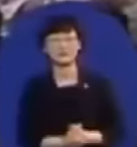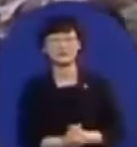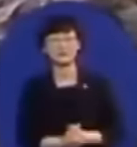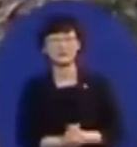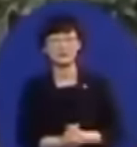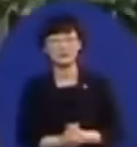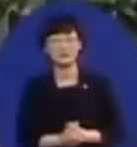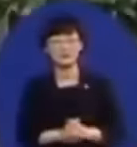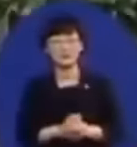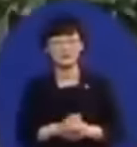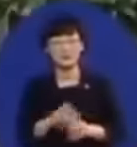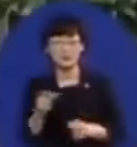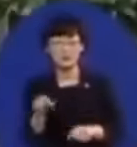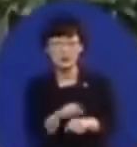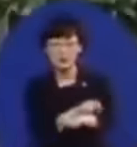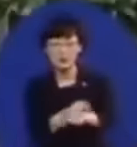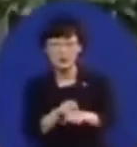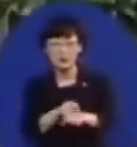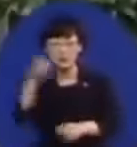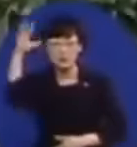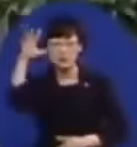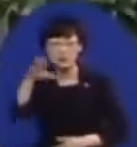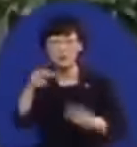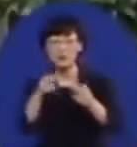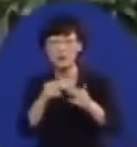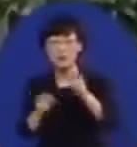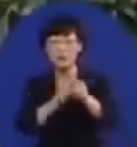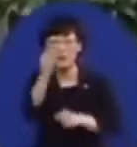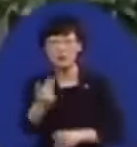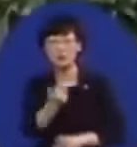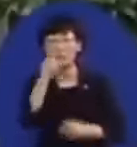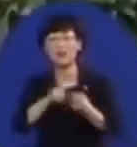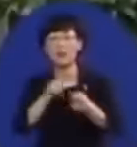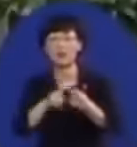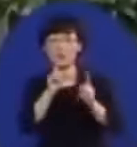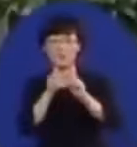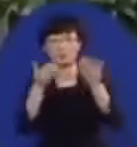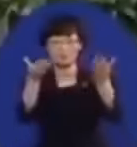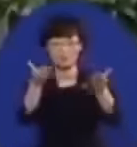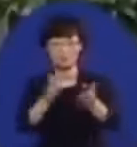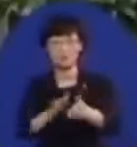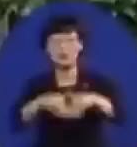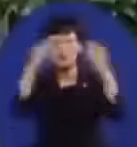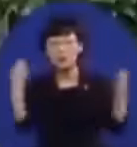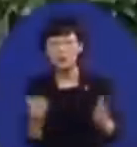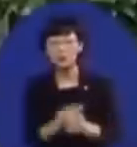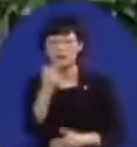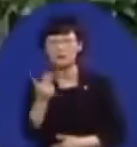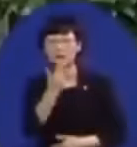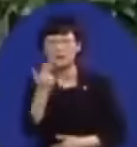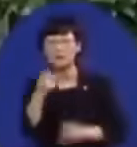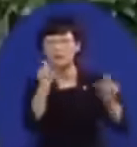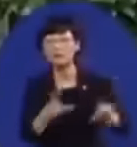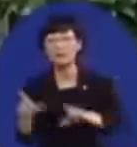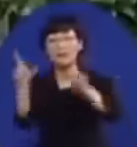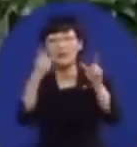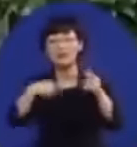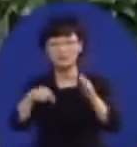빛과 영생에 관해서 말씀을 나누고자 합니다. 모든 생명체가 살아가기